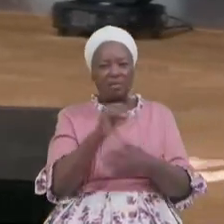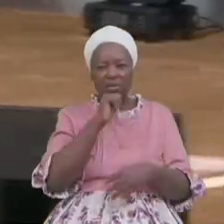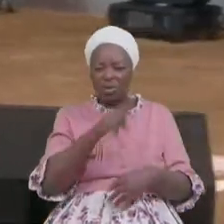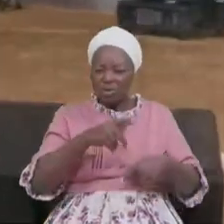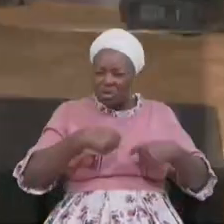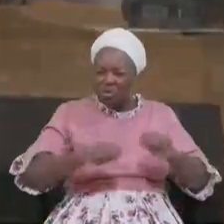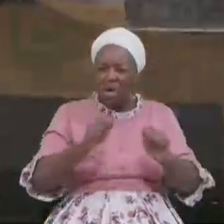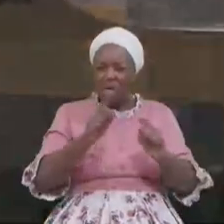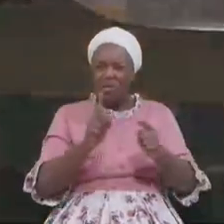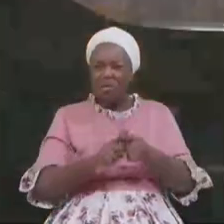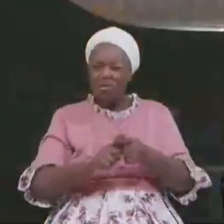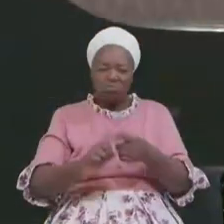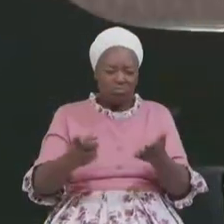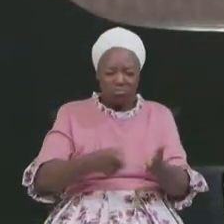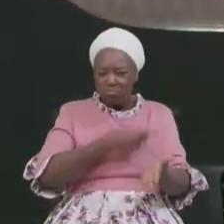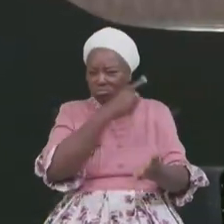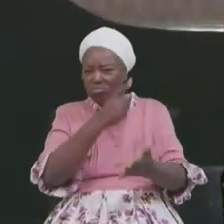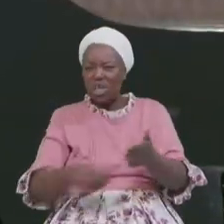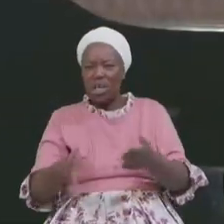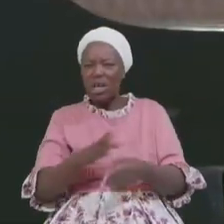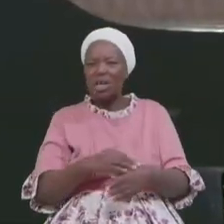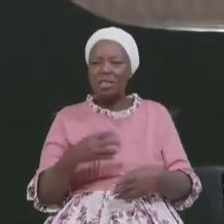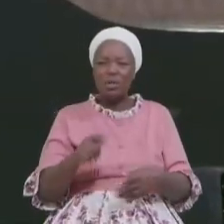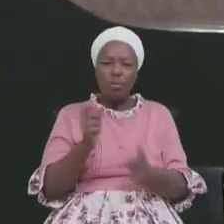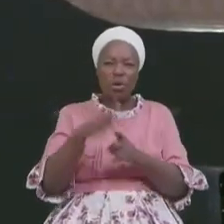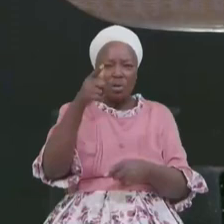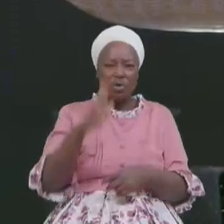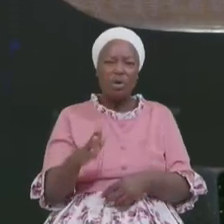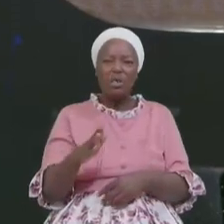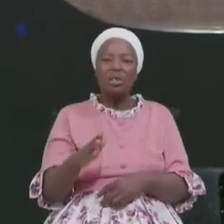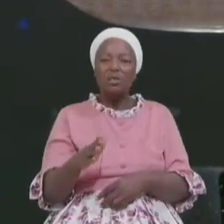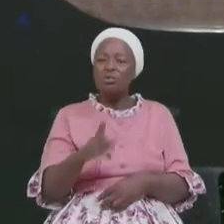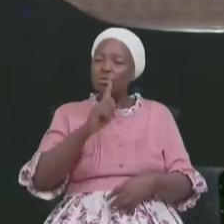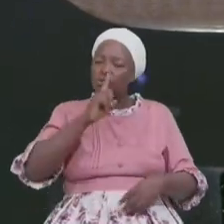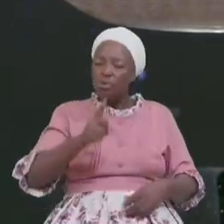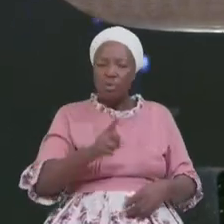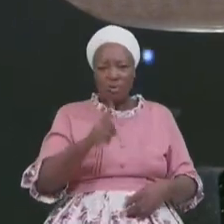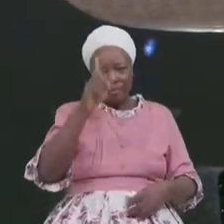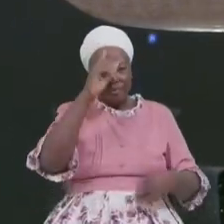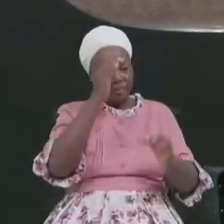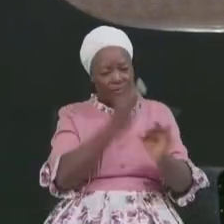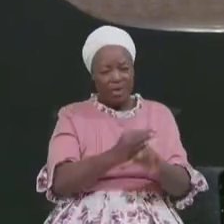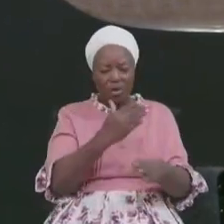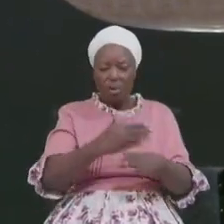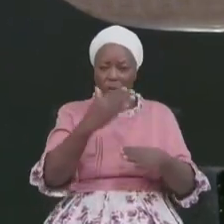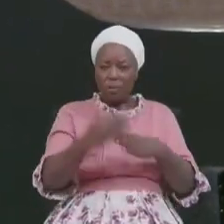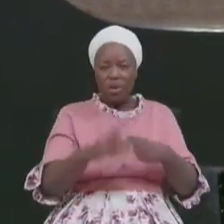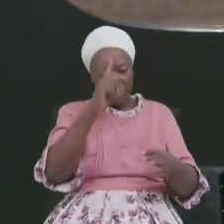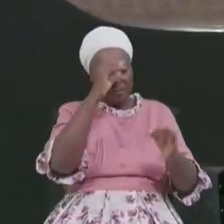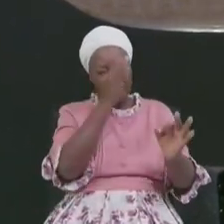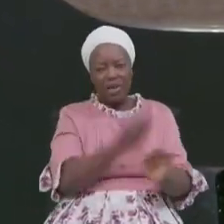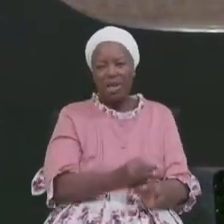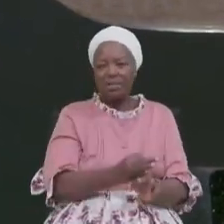de modifier la parole de Dieu, la foi implicite, la foi totale, la foi complète